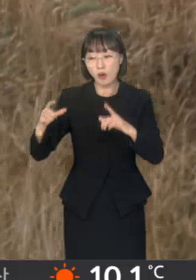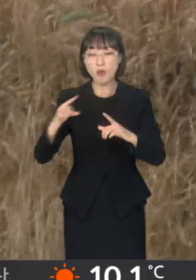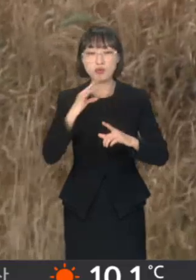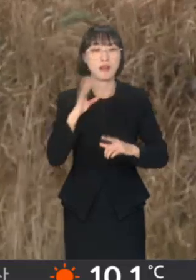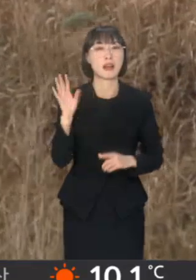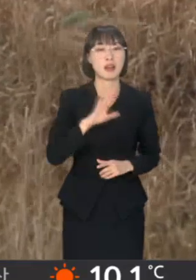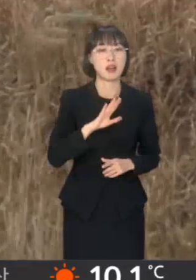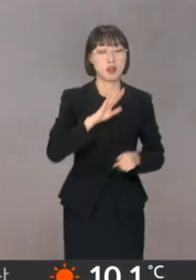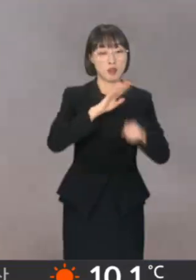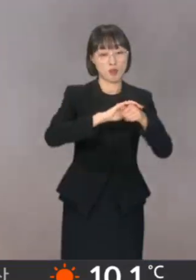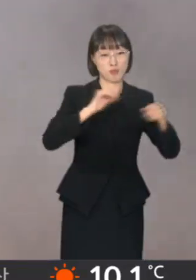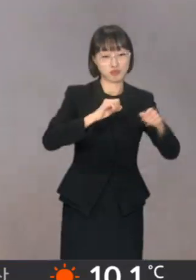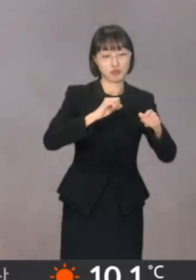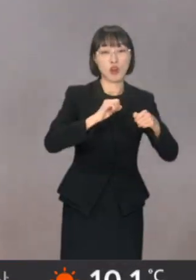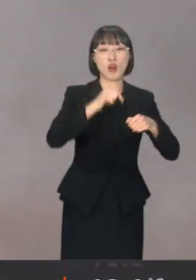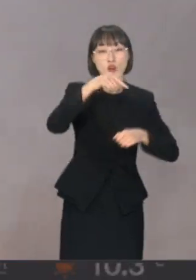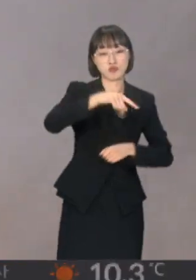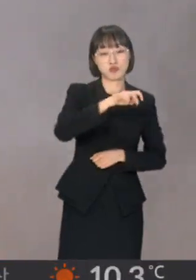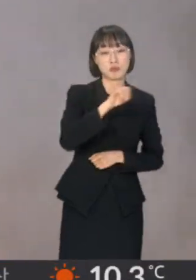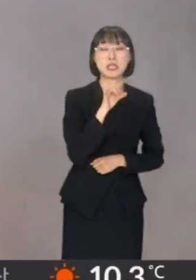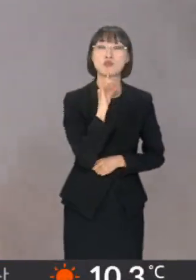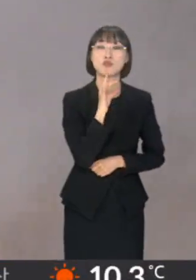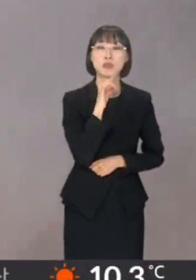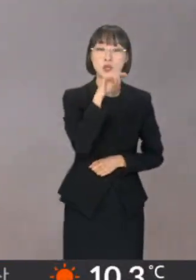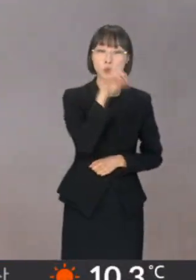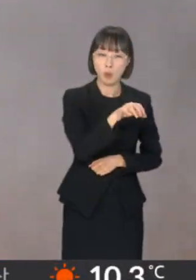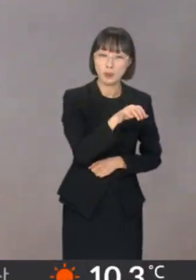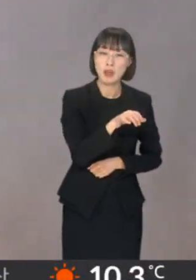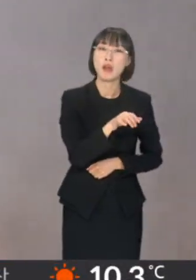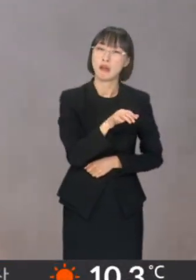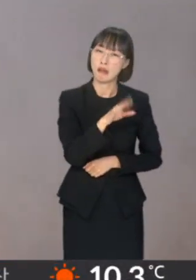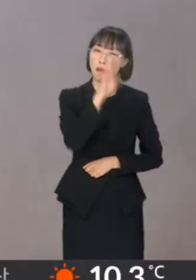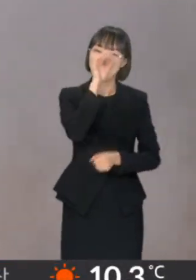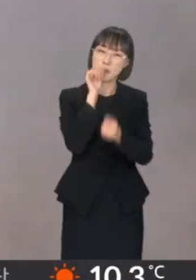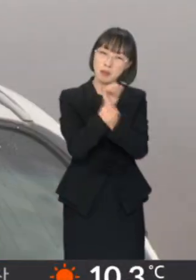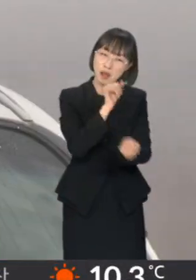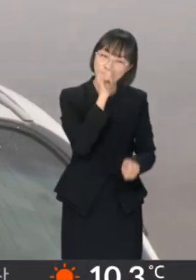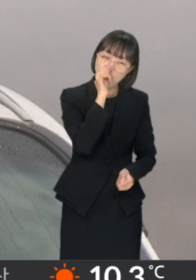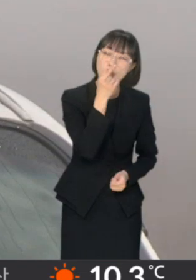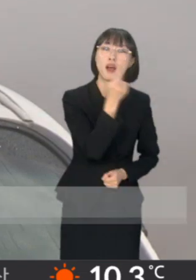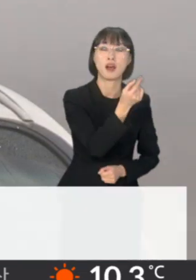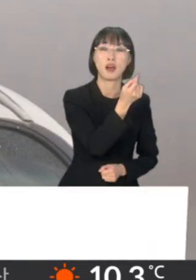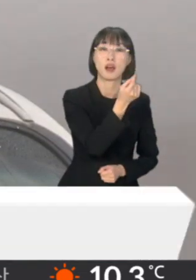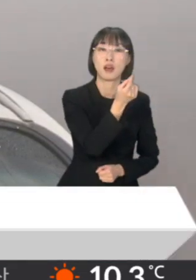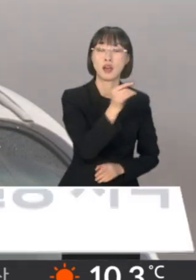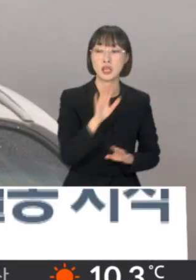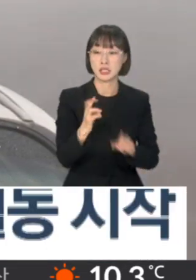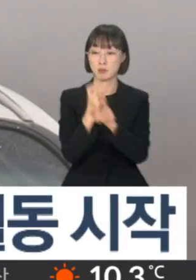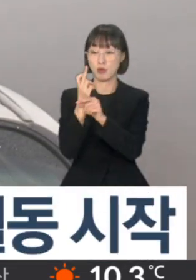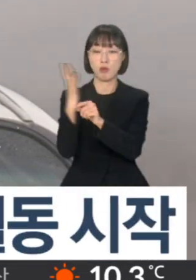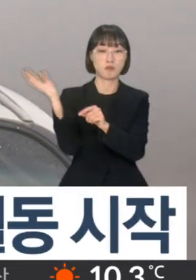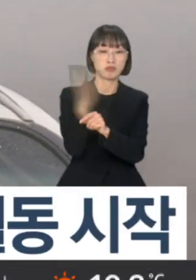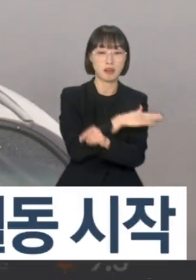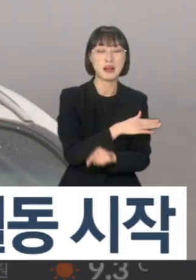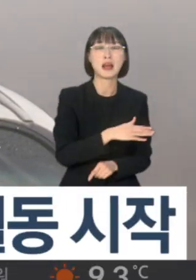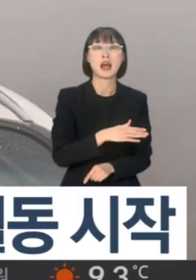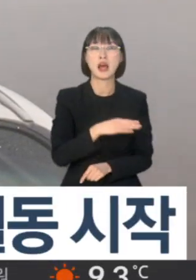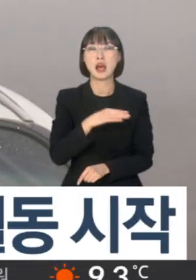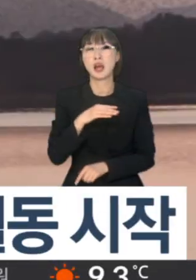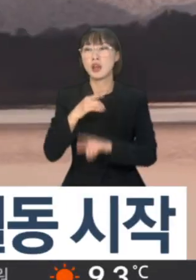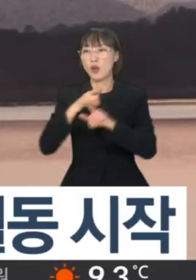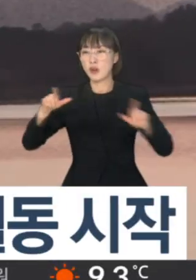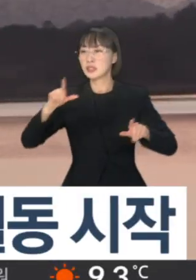경북 구미의 철세 폐사체에서 고병원성 바이러스가 확인된 다다 이달부터 가창오리 등의 본격적인 철세